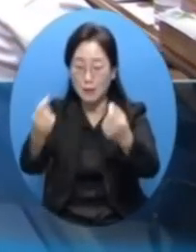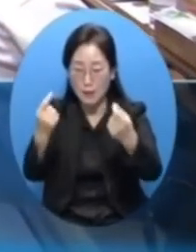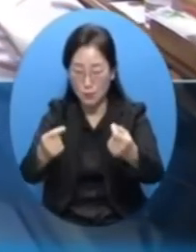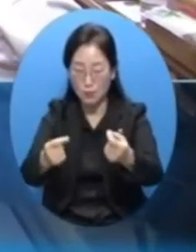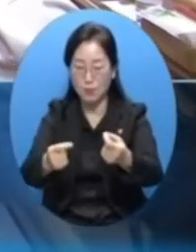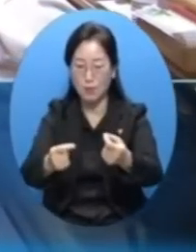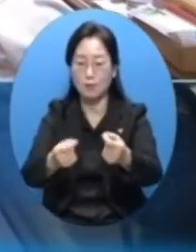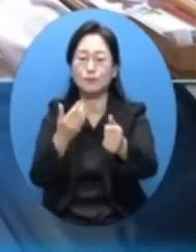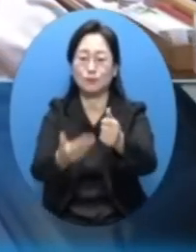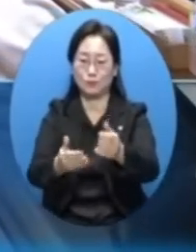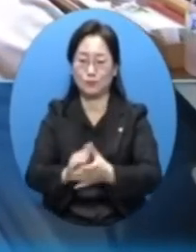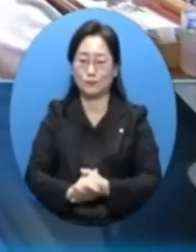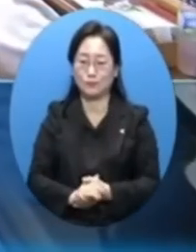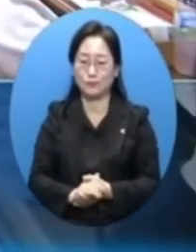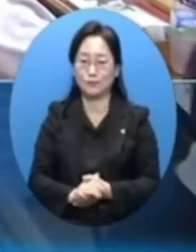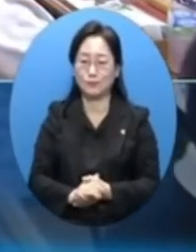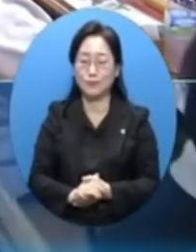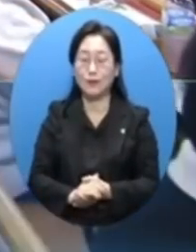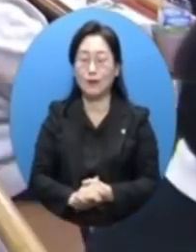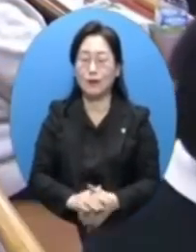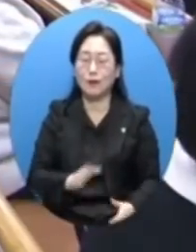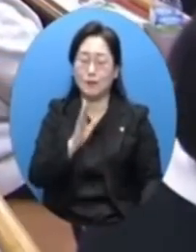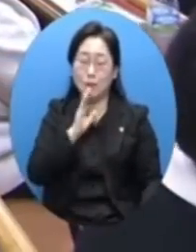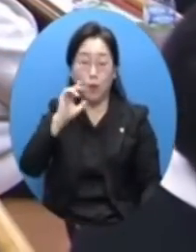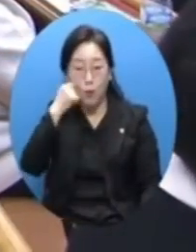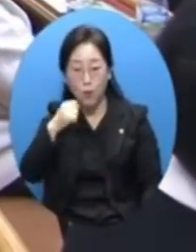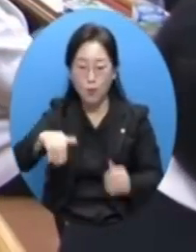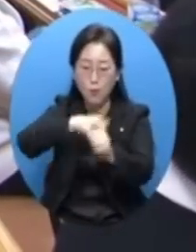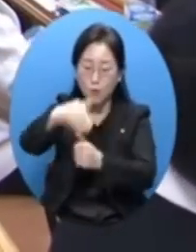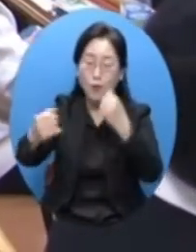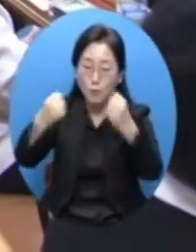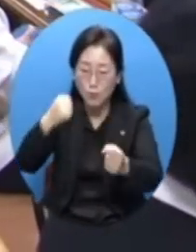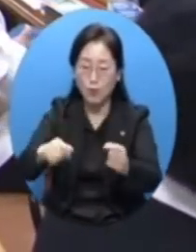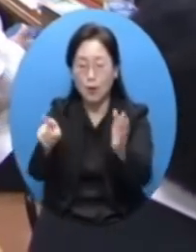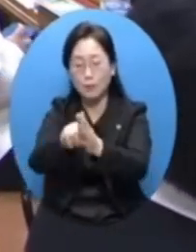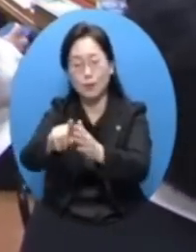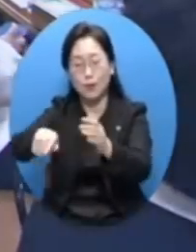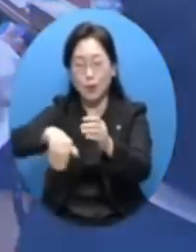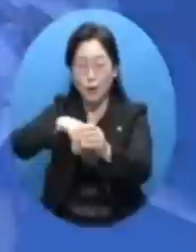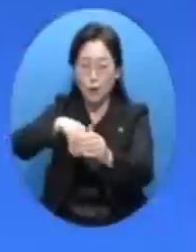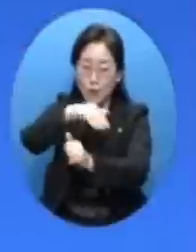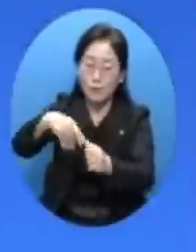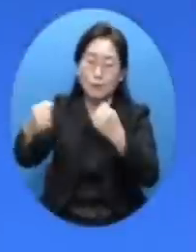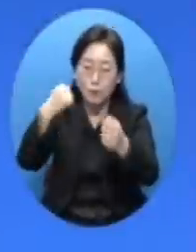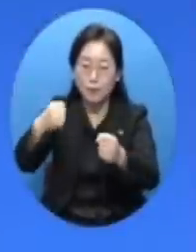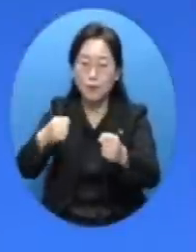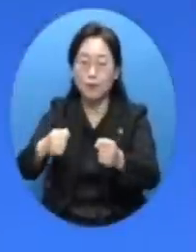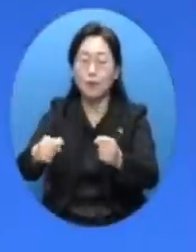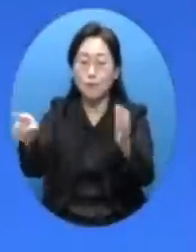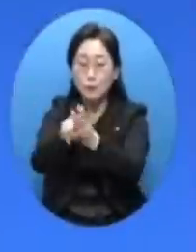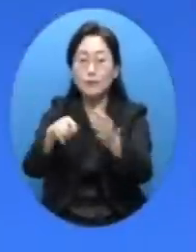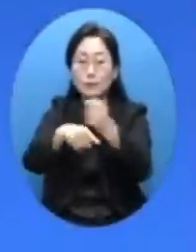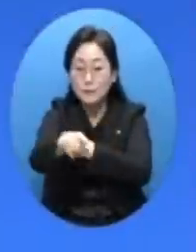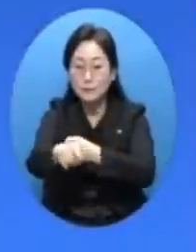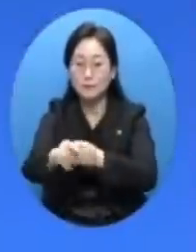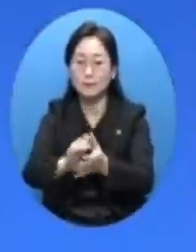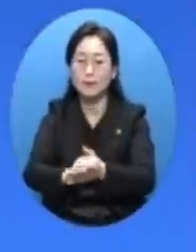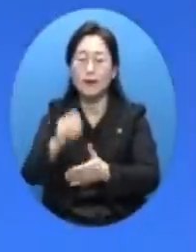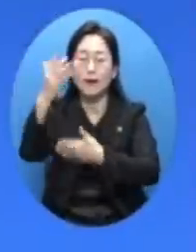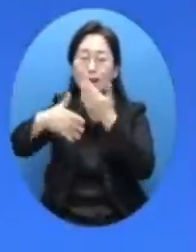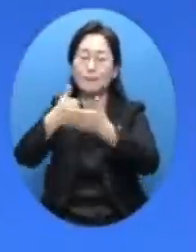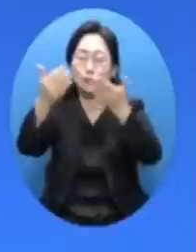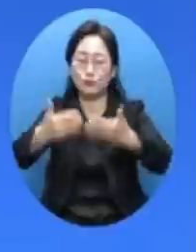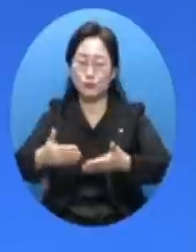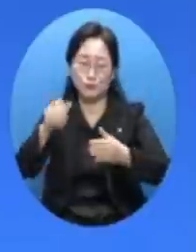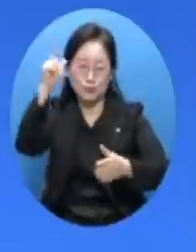하려 하심이라. 바랄 수 없는 중에 바라고 믿을 수 없는 중에 믿는 이것이 믿음입니다. 이것이 바로 하나님의 주신 위대한